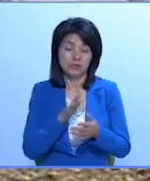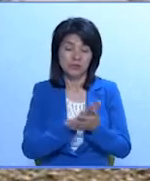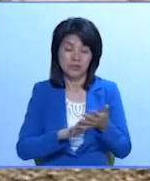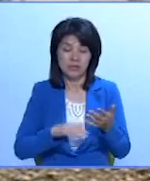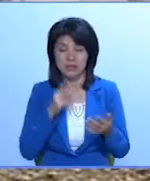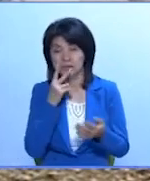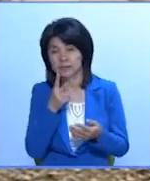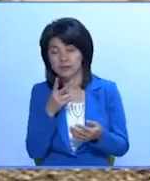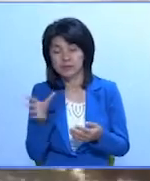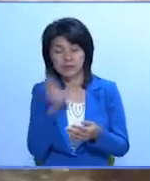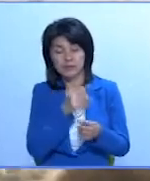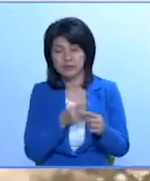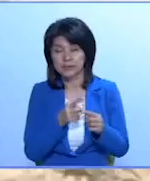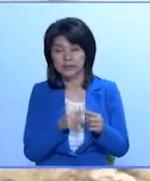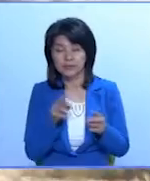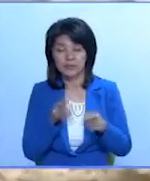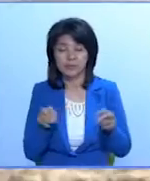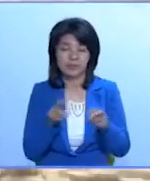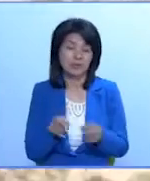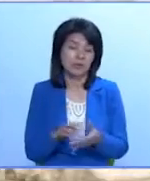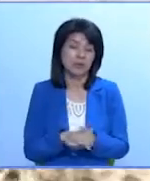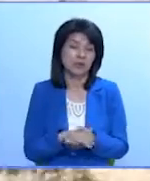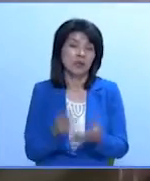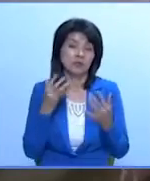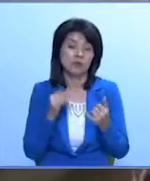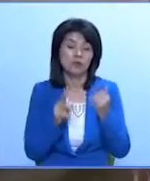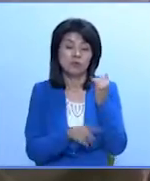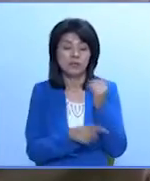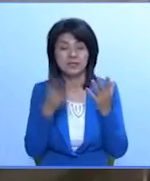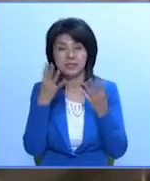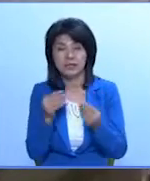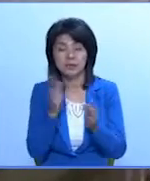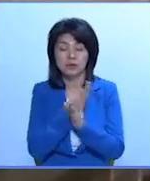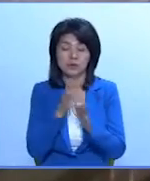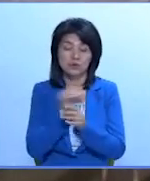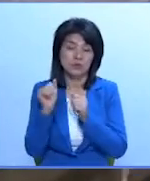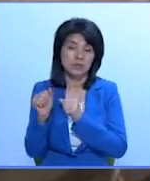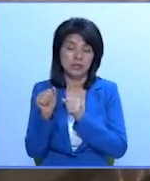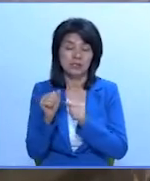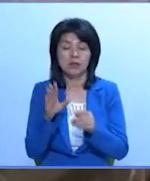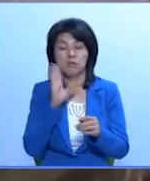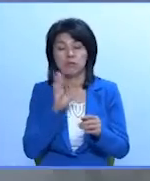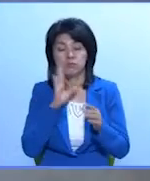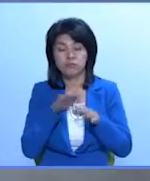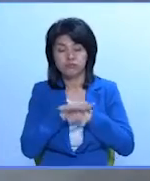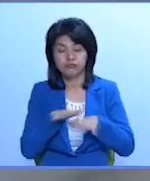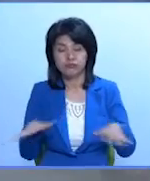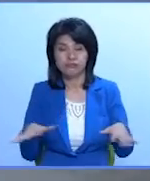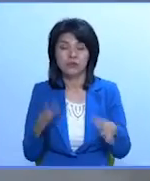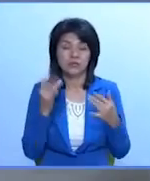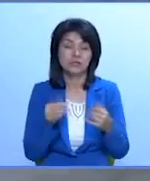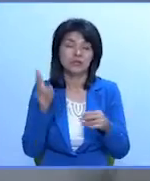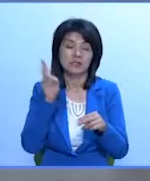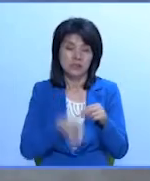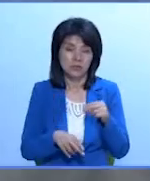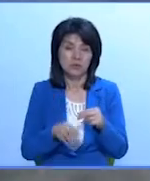Пойма Иртыша затоплена на 90%. Сегодня последний день природоохранных попусков воды. Паводковый период тоже закончен. За это время в регионе